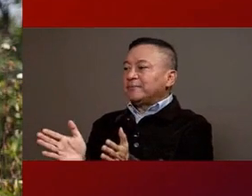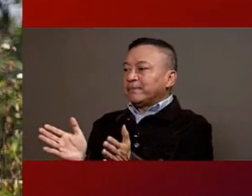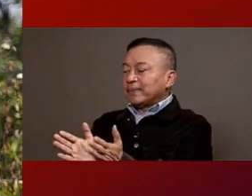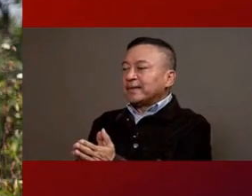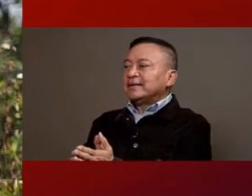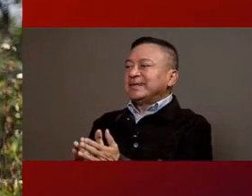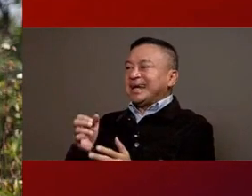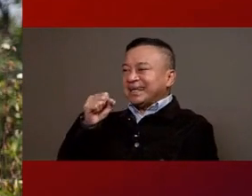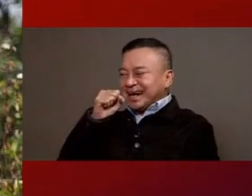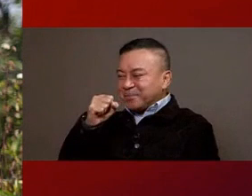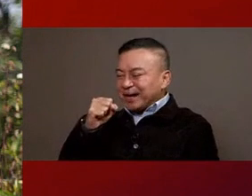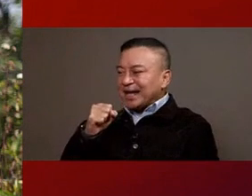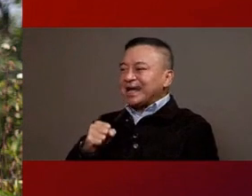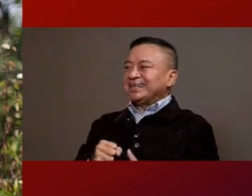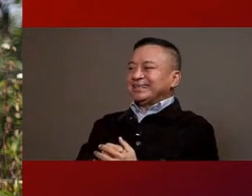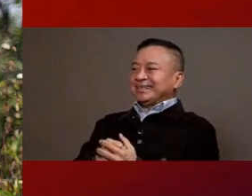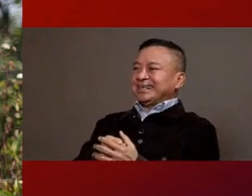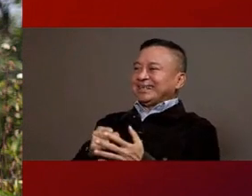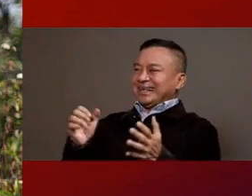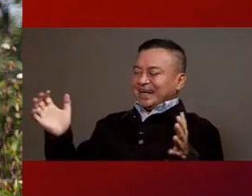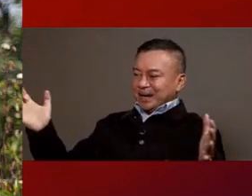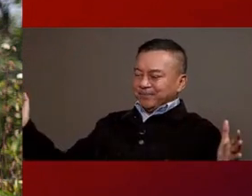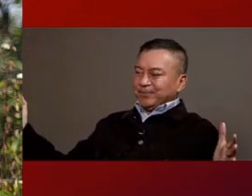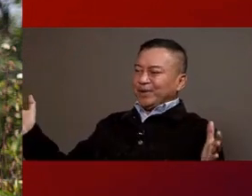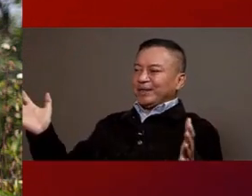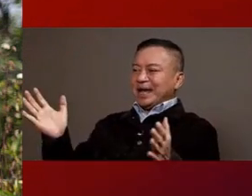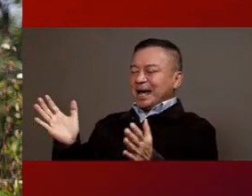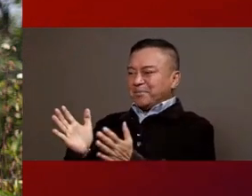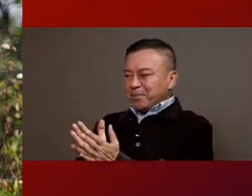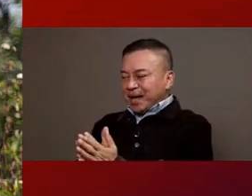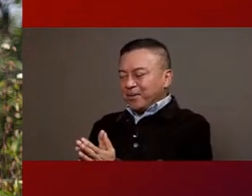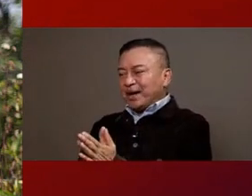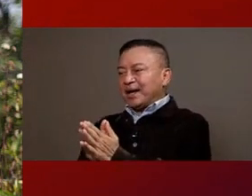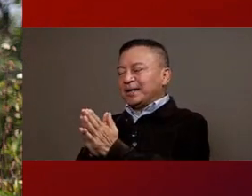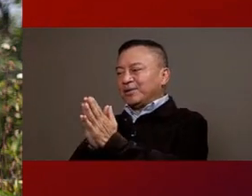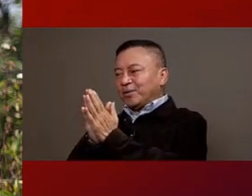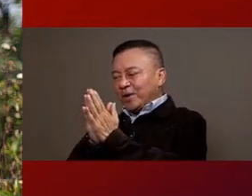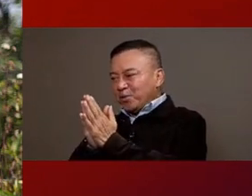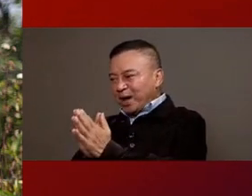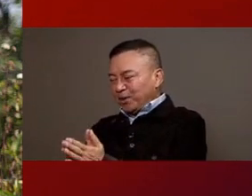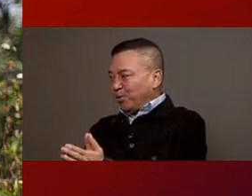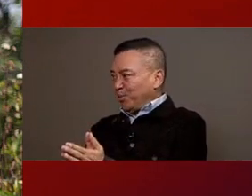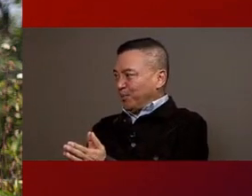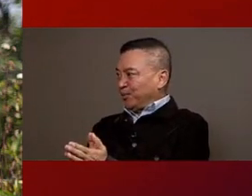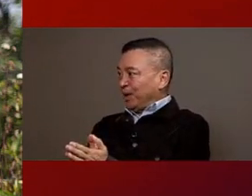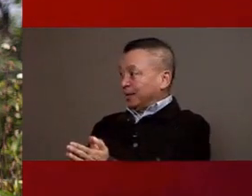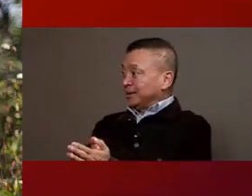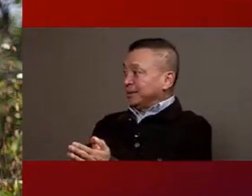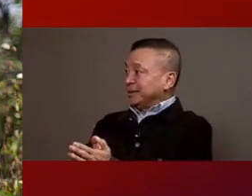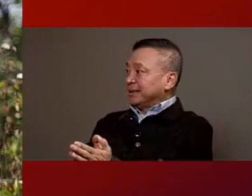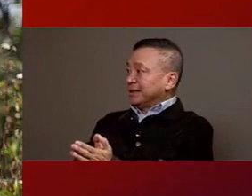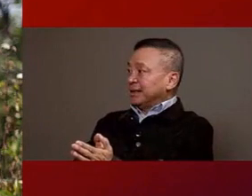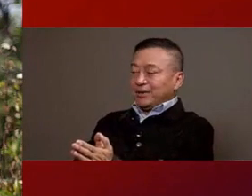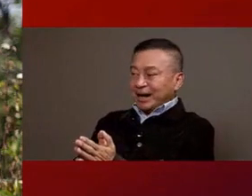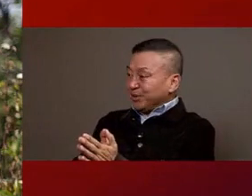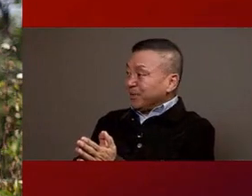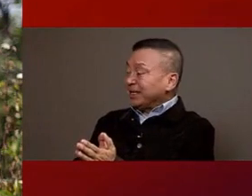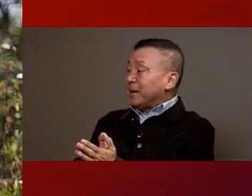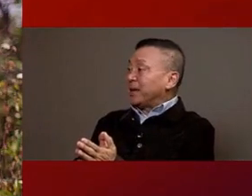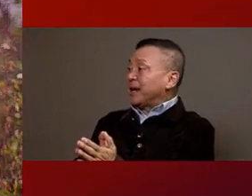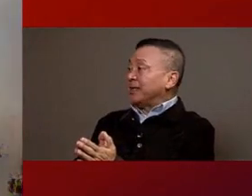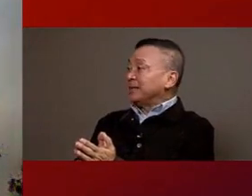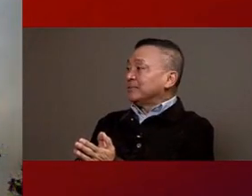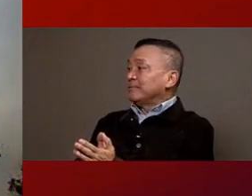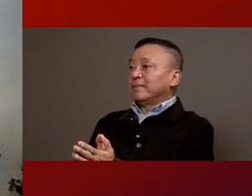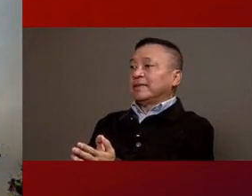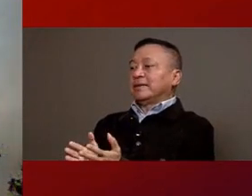ทยาใช้การประกาศนะครับต่อทหารพม่าว่าขอให้วางอาวุธมอบตัวแล้วเราจะไม่